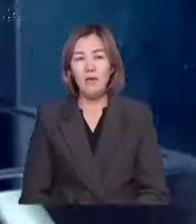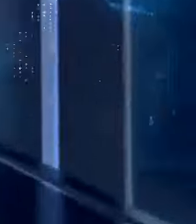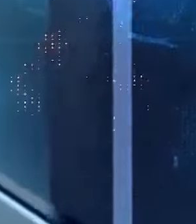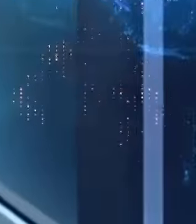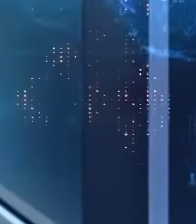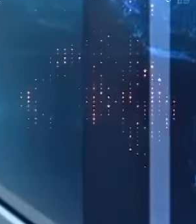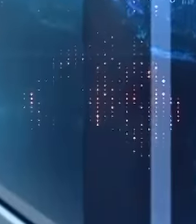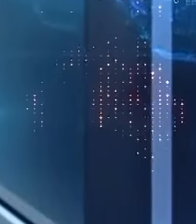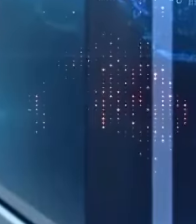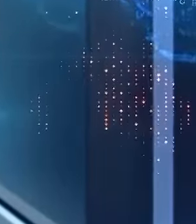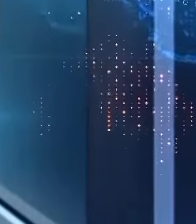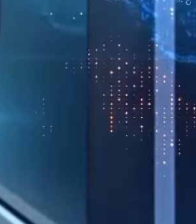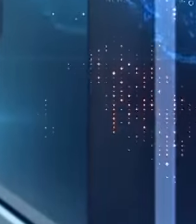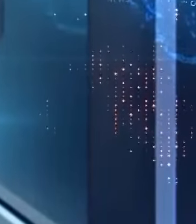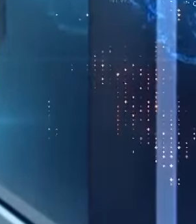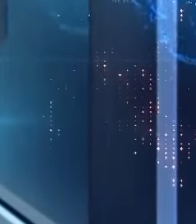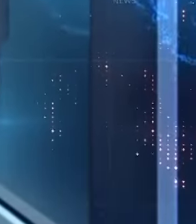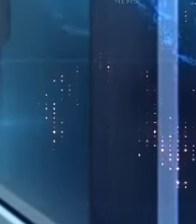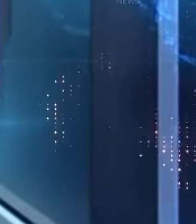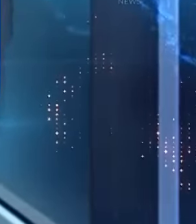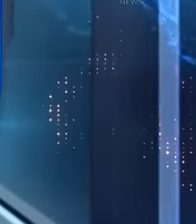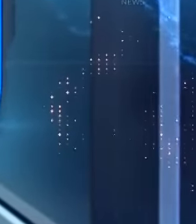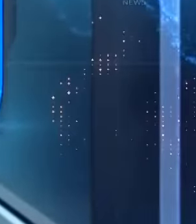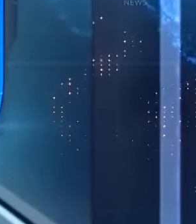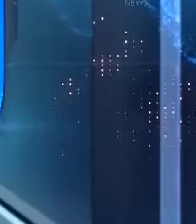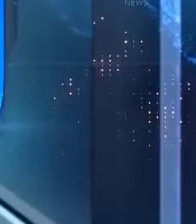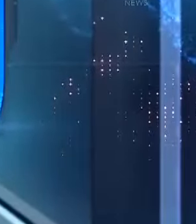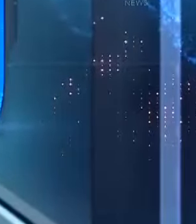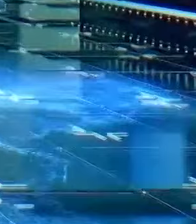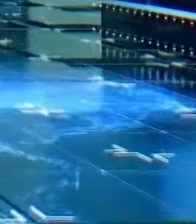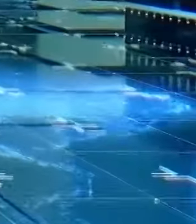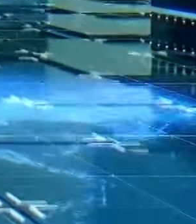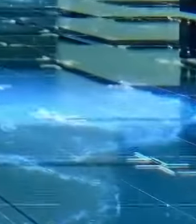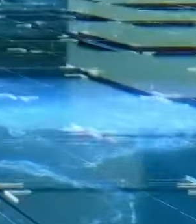Гүлжанат Мақұлжанова, Қайрат Қазтұрғанов, Жетісу телеарнасы.